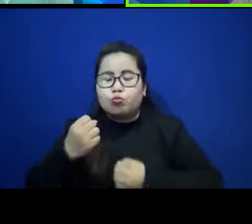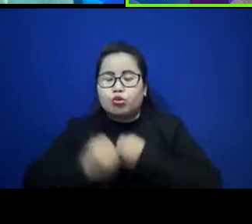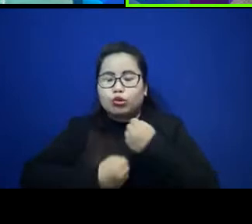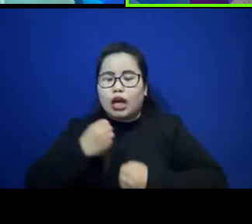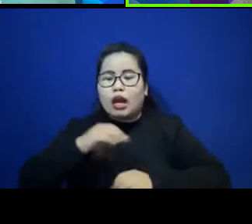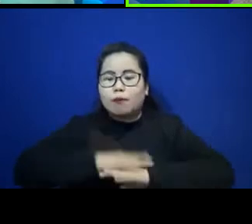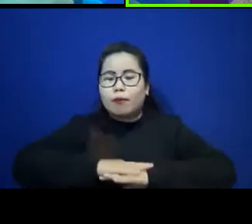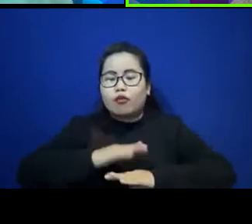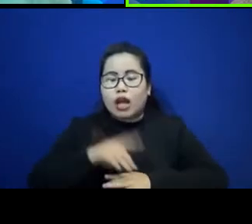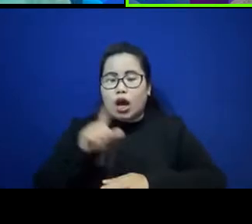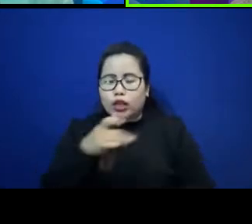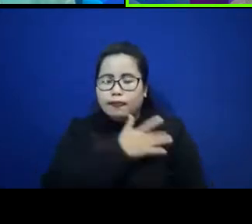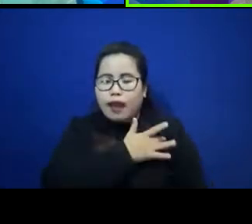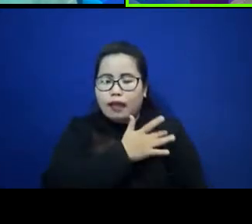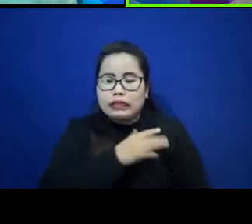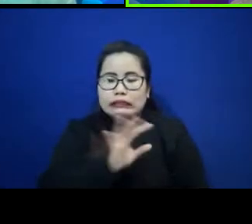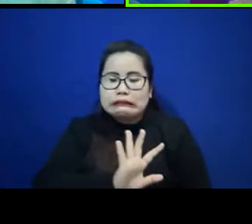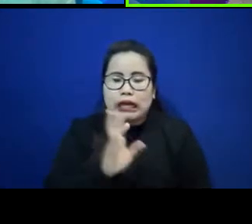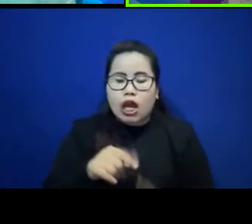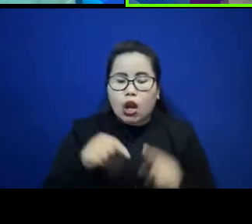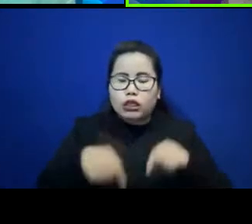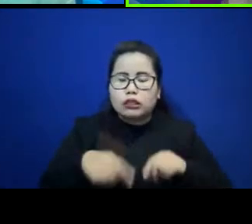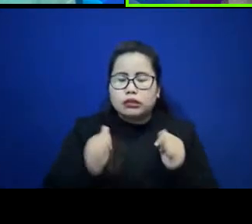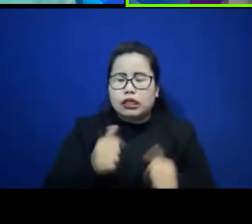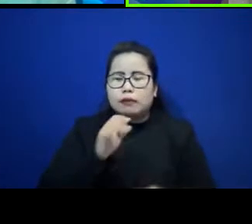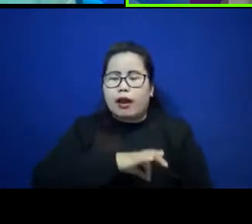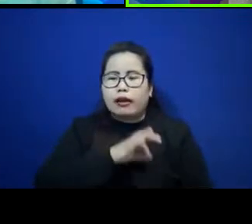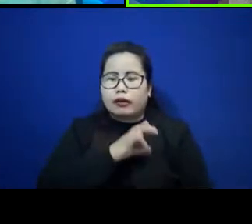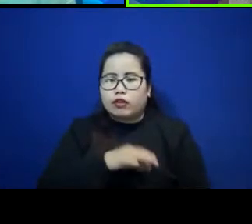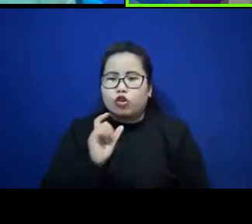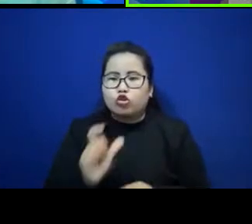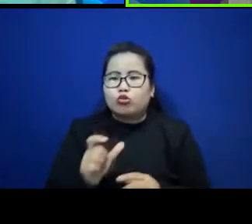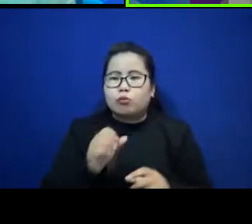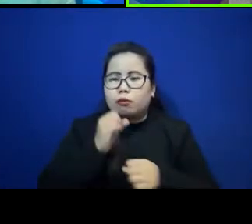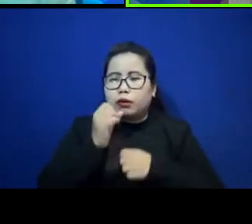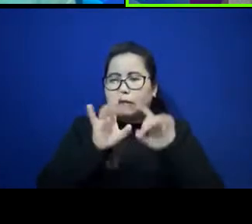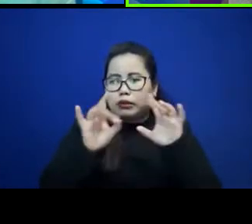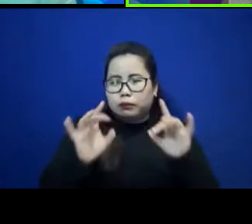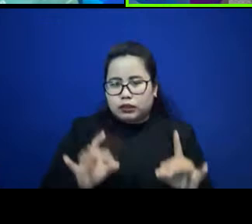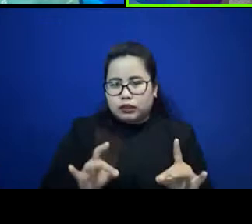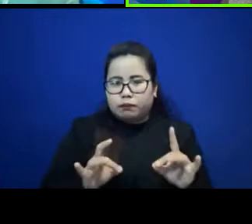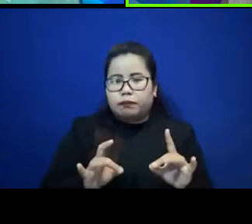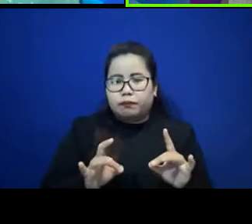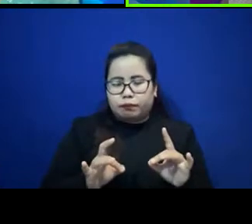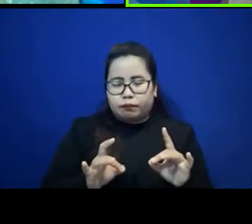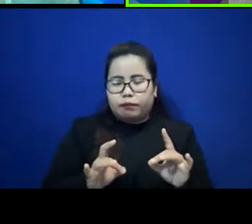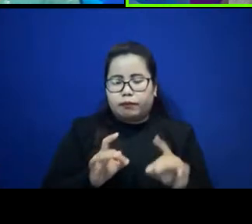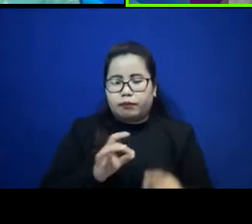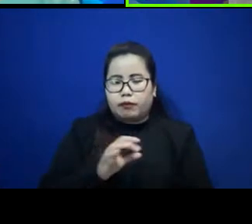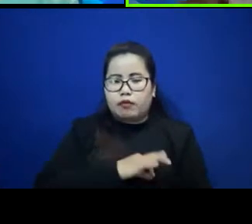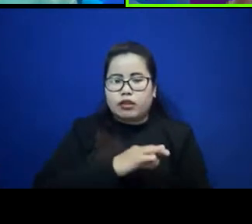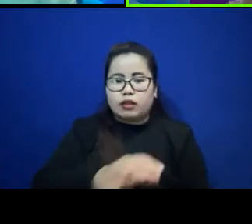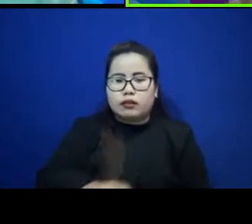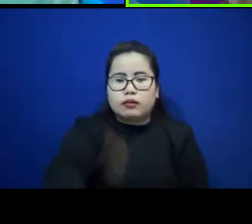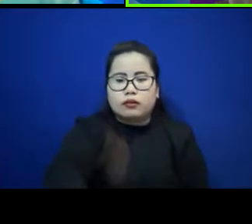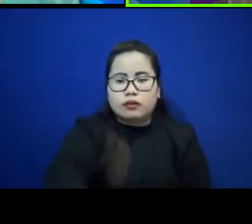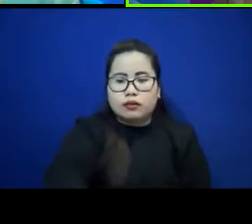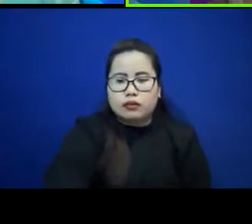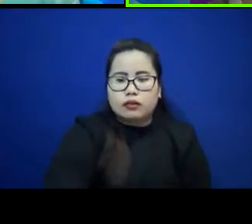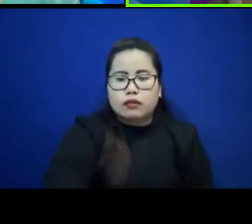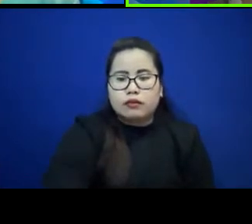ini justru bisa dipakai untuk melakukan berbagai macam protective ya itu enggak pernah